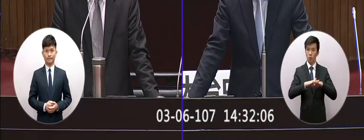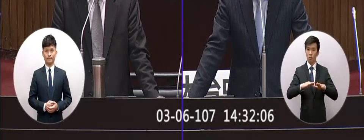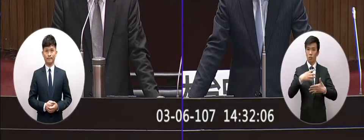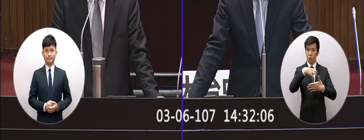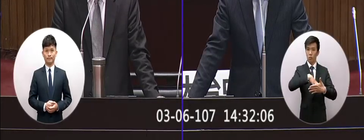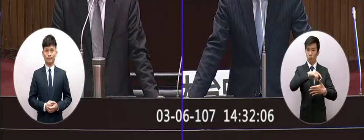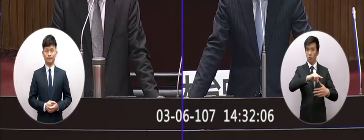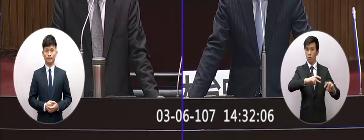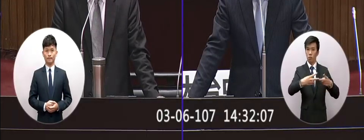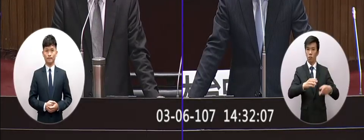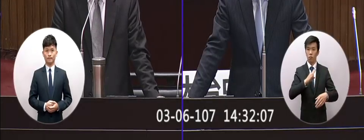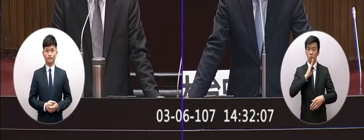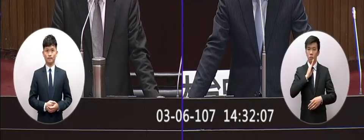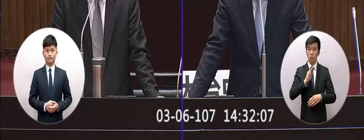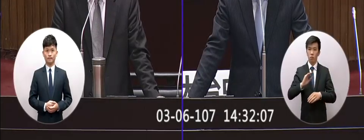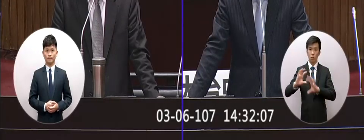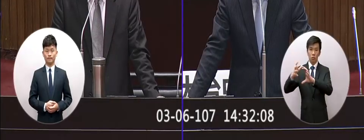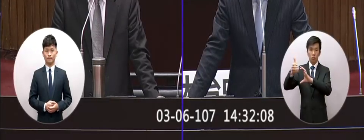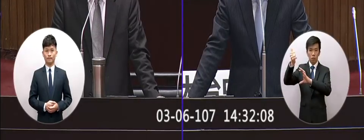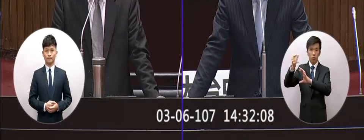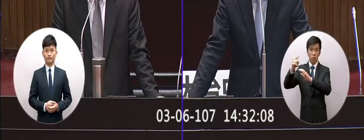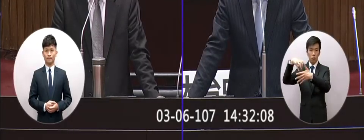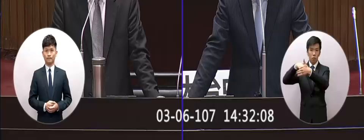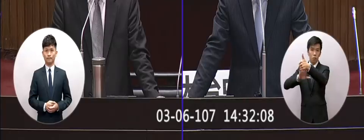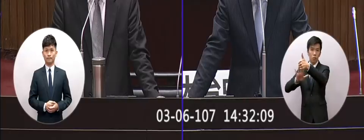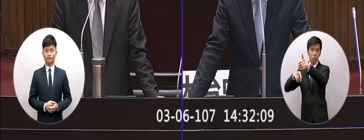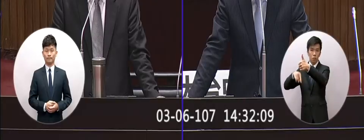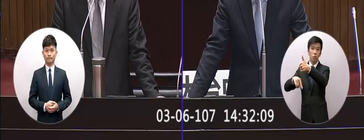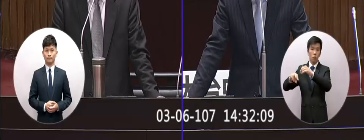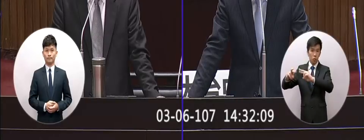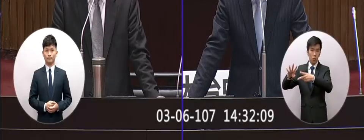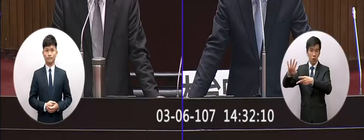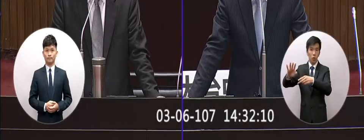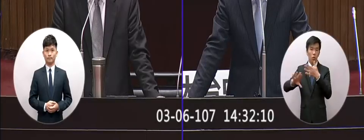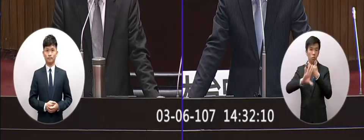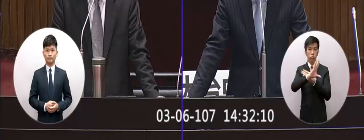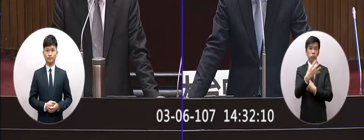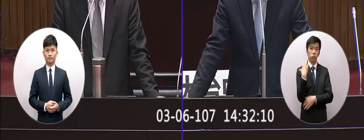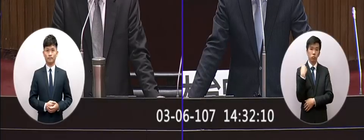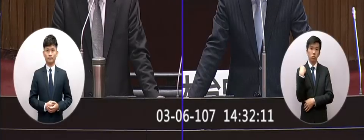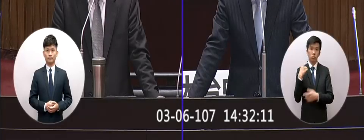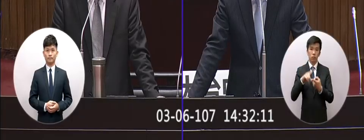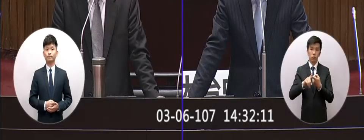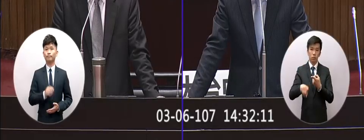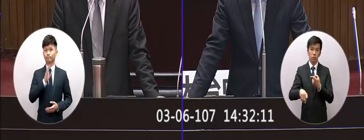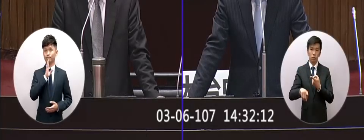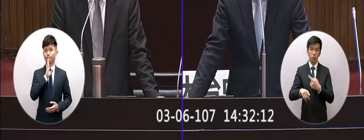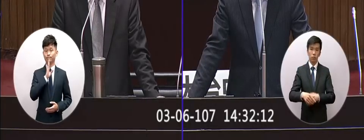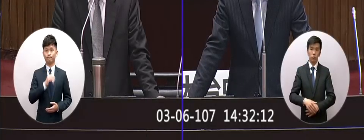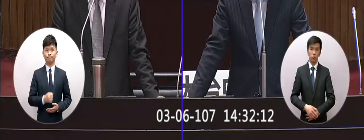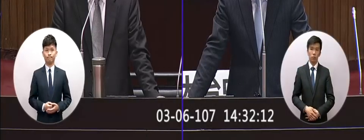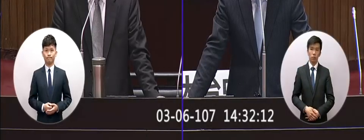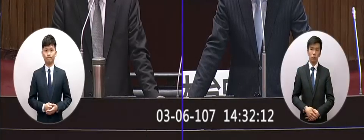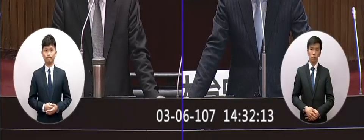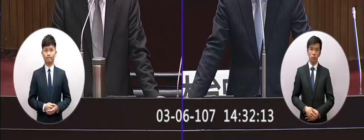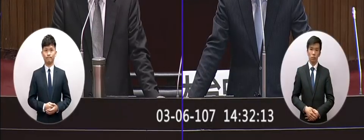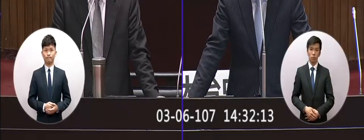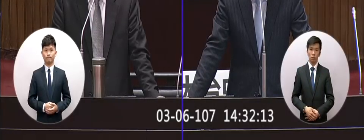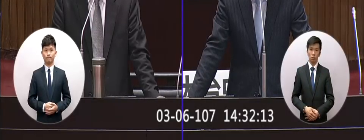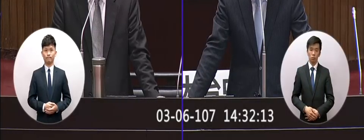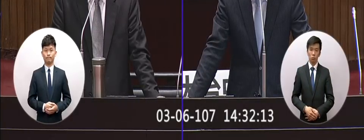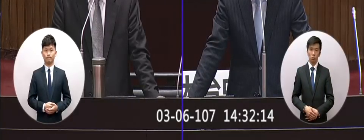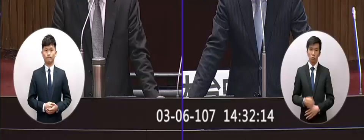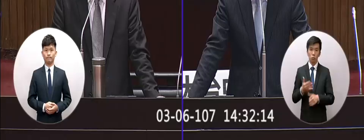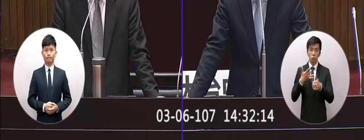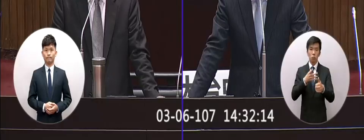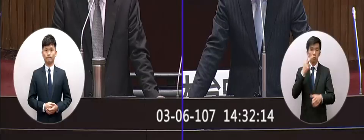政院总统主导的内阁有改，其他内阁几乎都没有改，对不对，院长？ 是。 那你认为这样的改